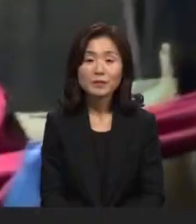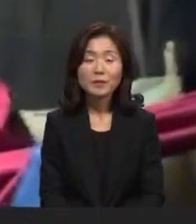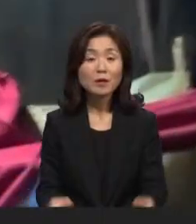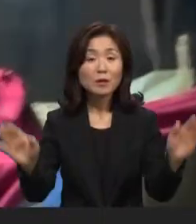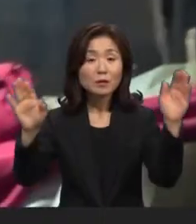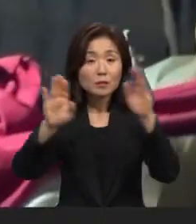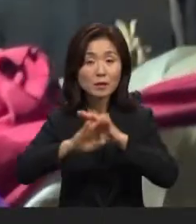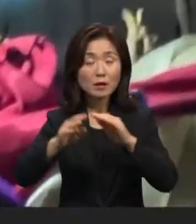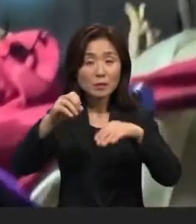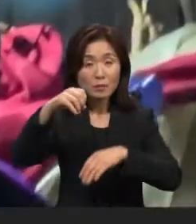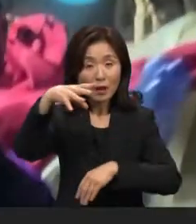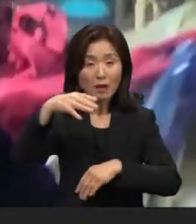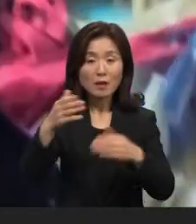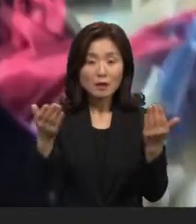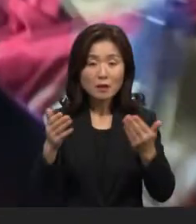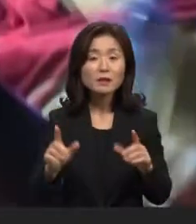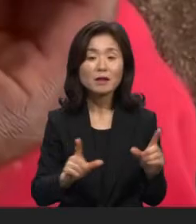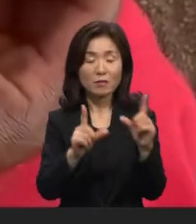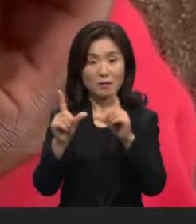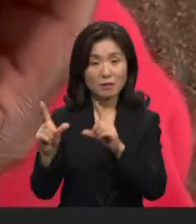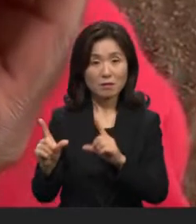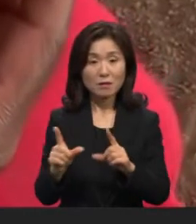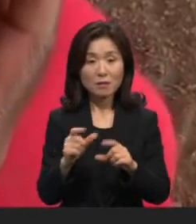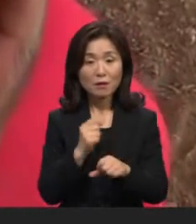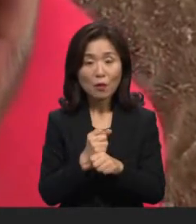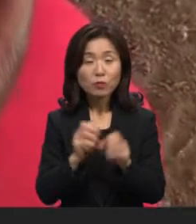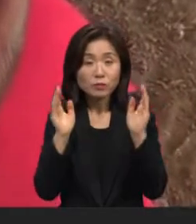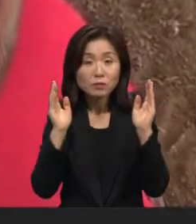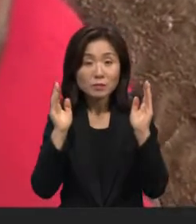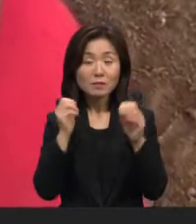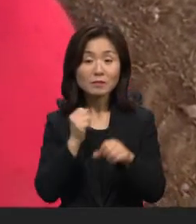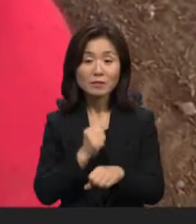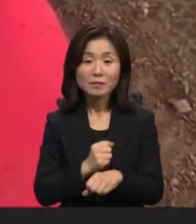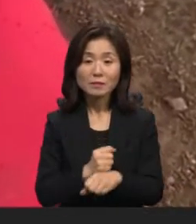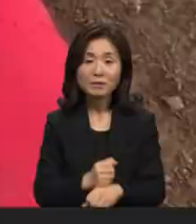밤에는 전기를 켜고 일을 하거나 생활을 하고 공부를 하기도 합니다.